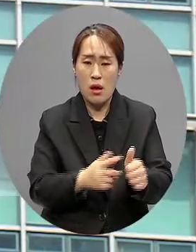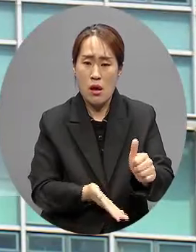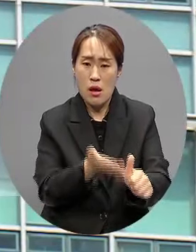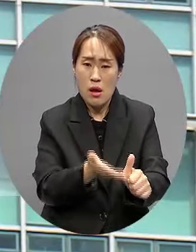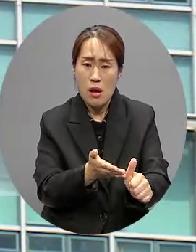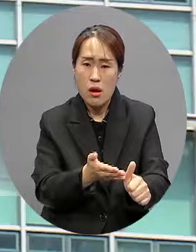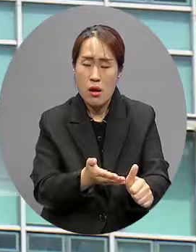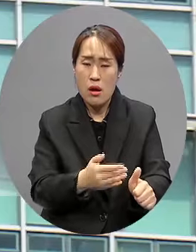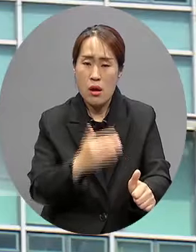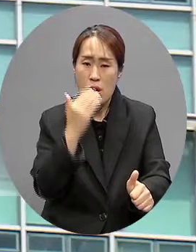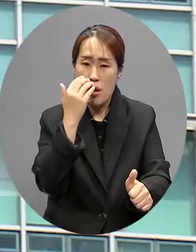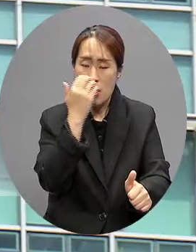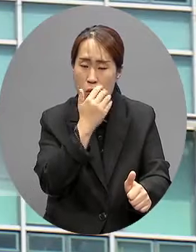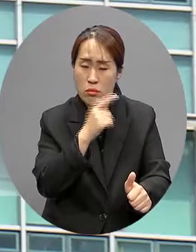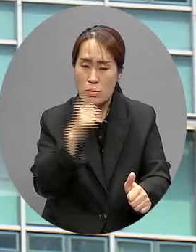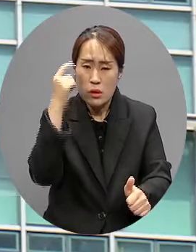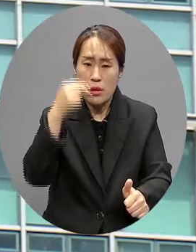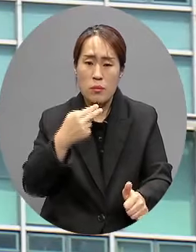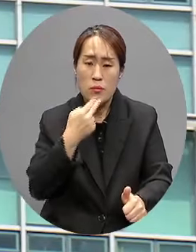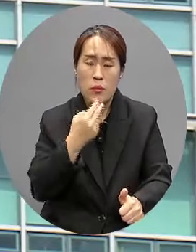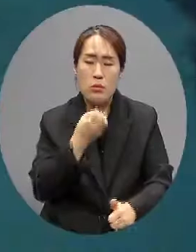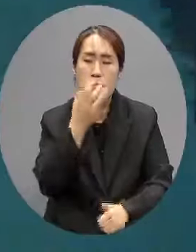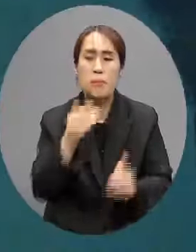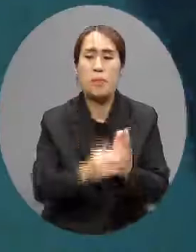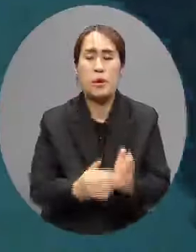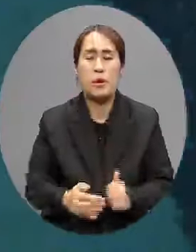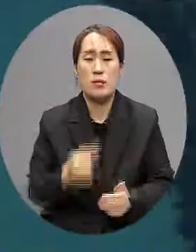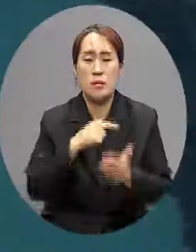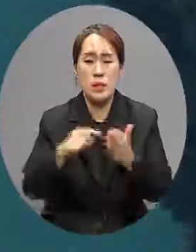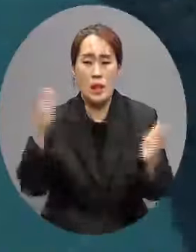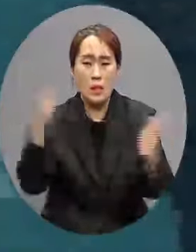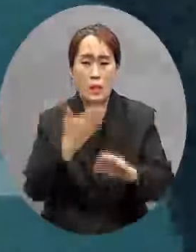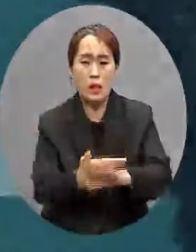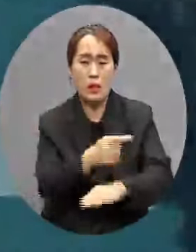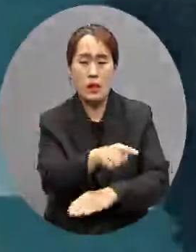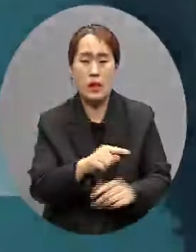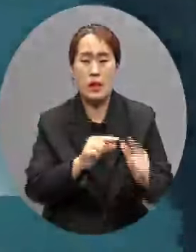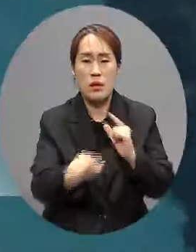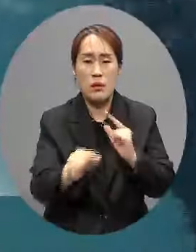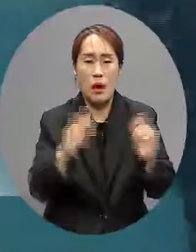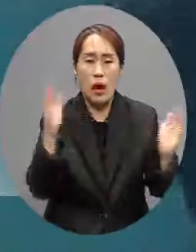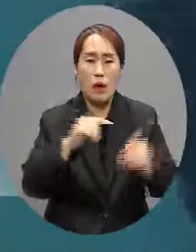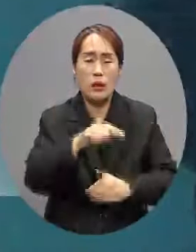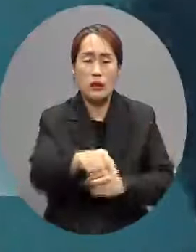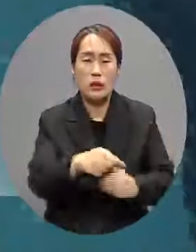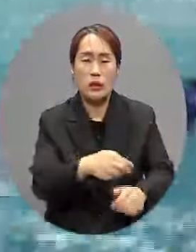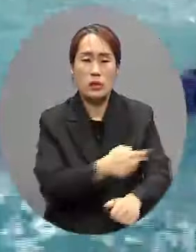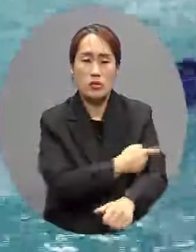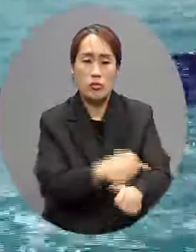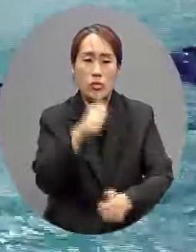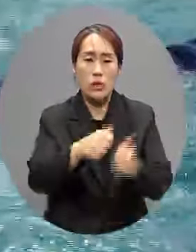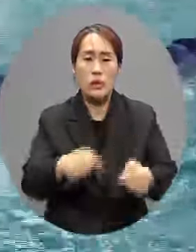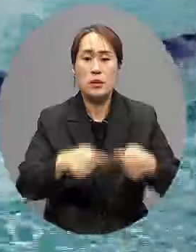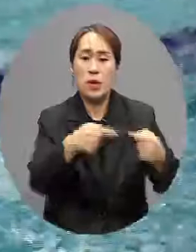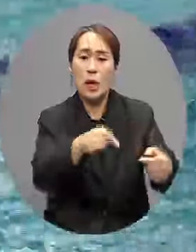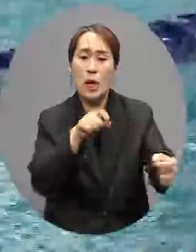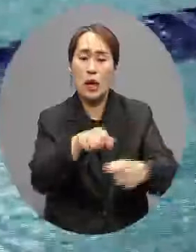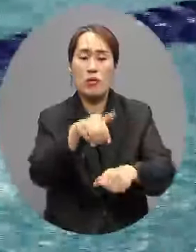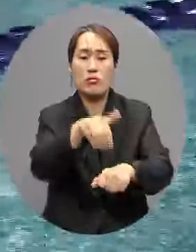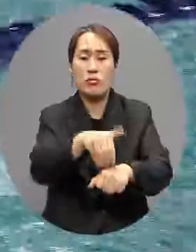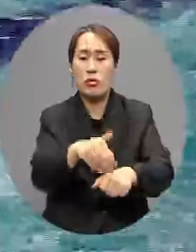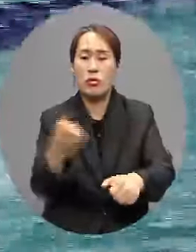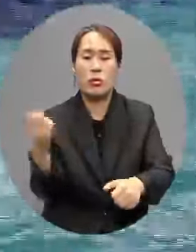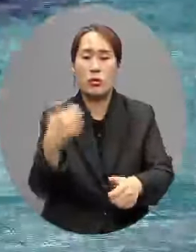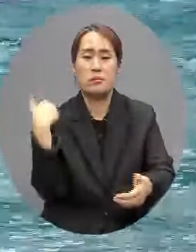생각하지 못했다고 진술한 걸로 전해졌습니다 피해학생과 달리 일부 가해 학생들은 수영대회 참가를 앞두고 훈련에